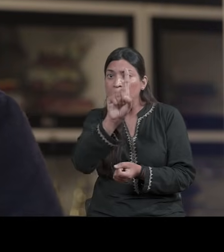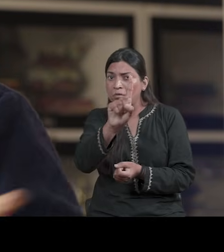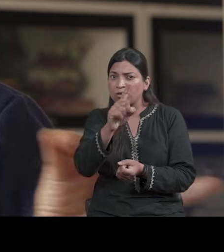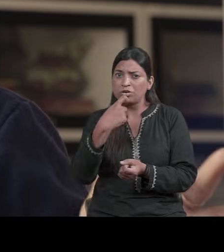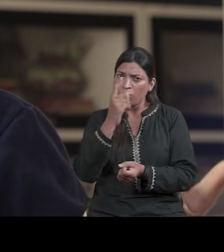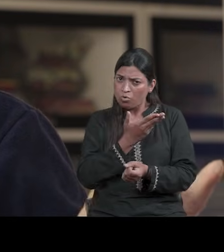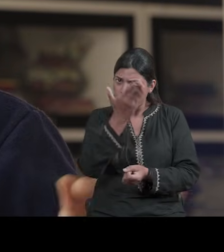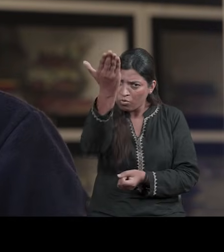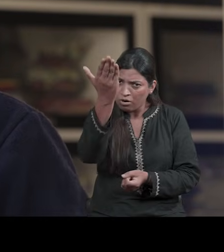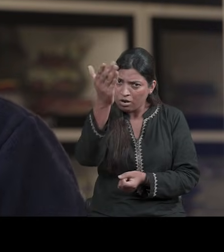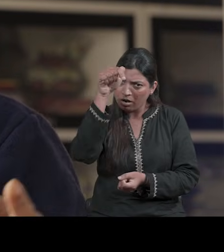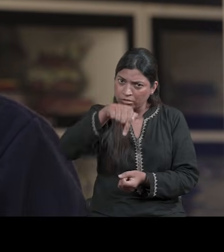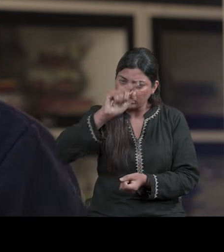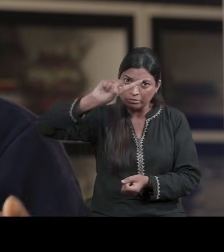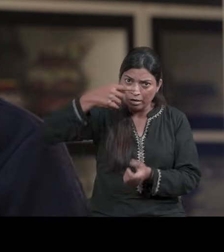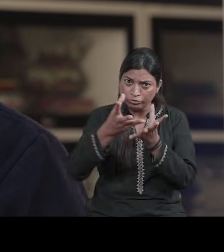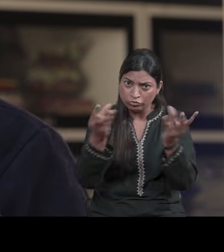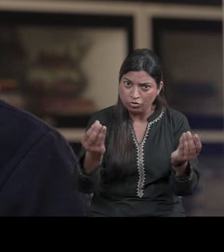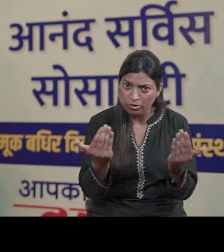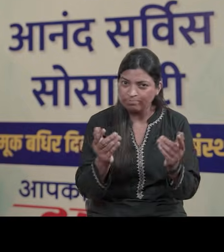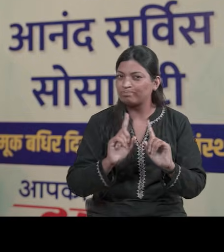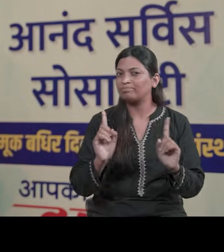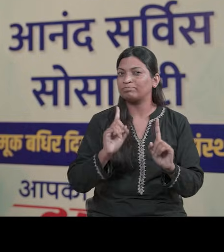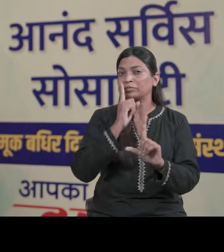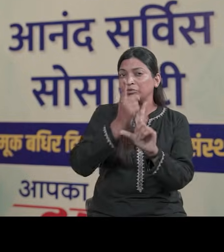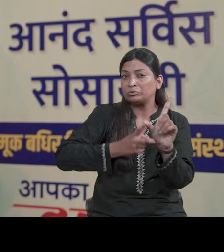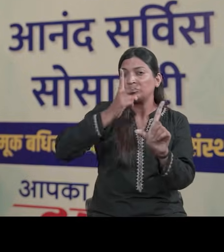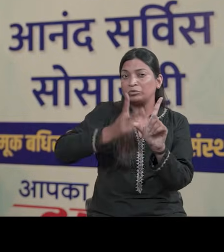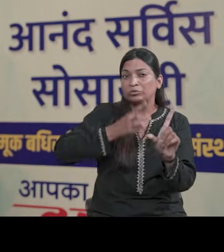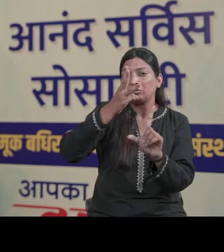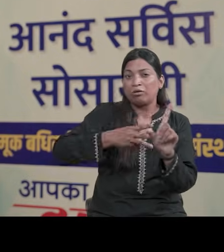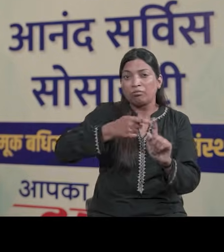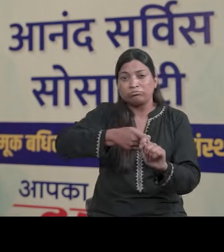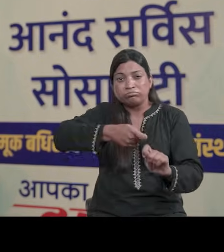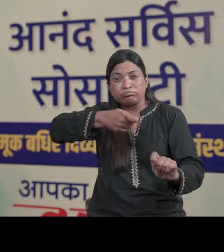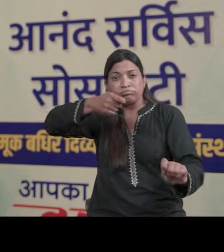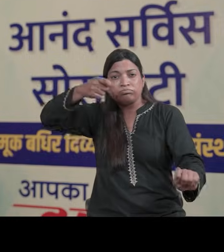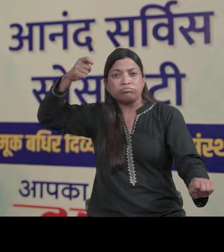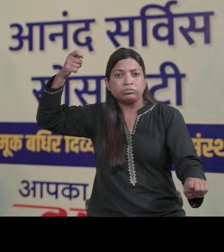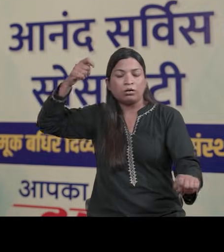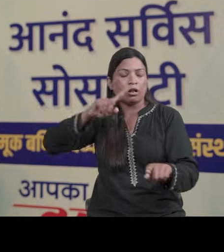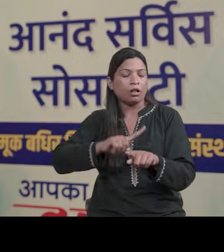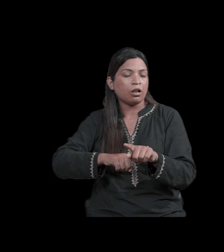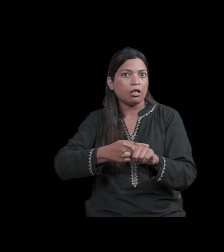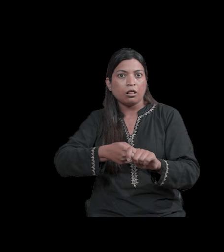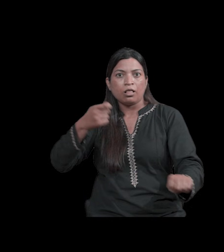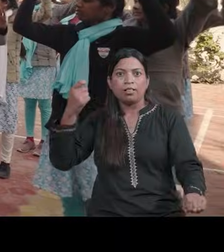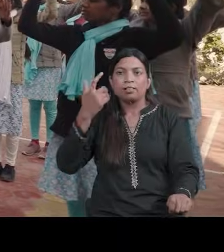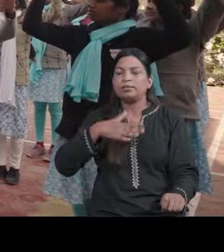ये स्ट्रेच होती है रबर बैंड जैसी, 1 साल, 2 साल, 4 साल ऐसे चलती है। तो उतने टाइम में तो चीज़ें ही बदल जाती है।